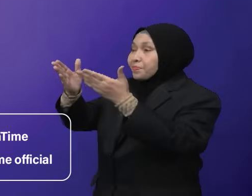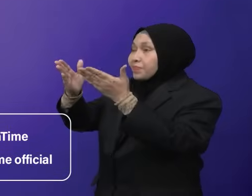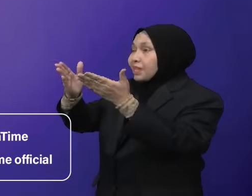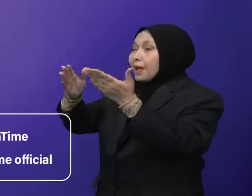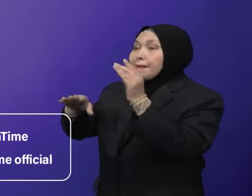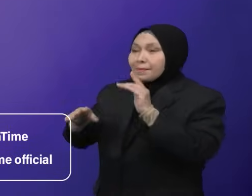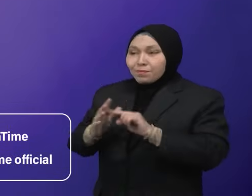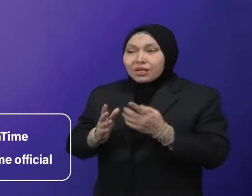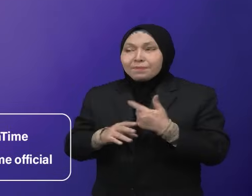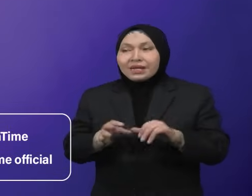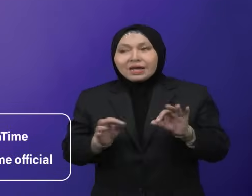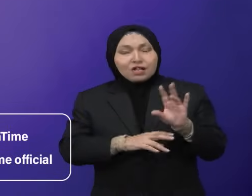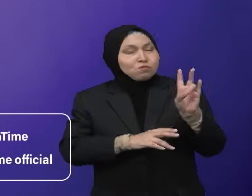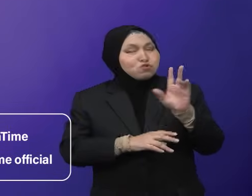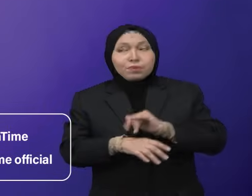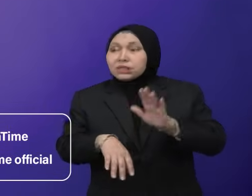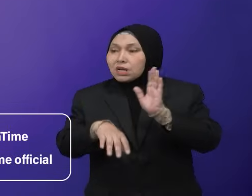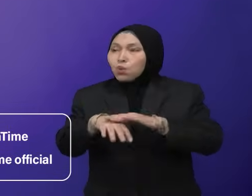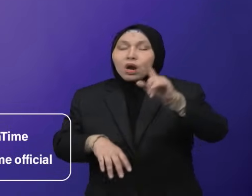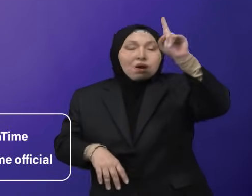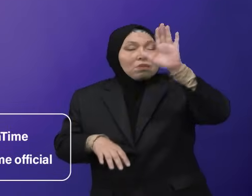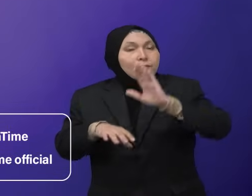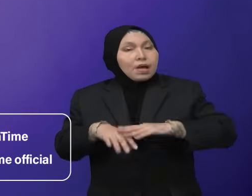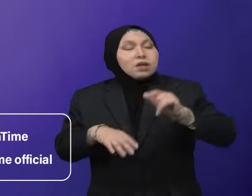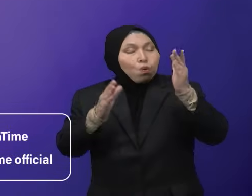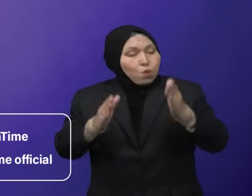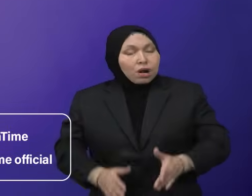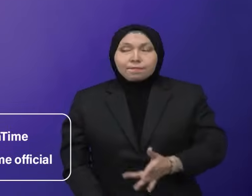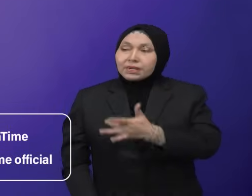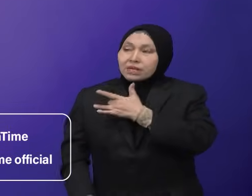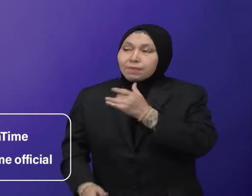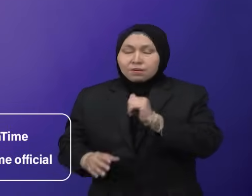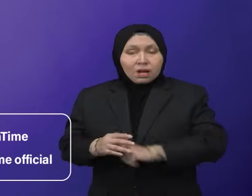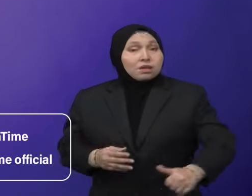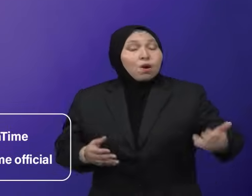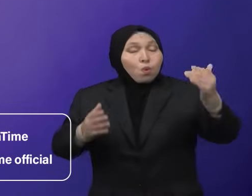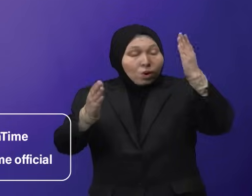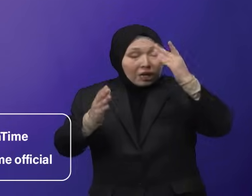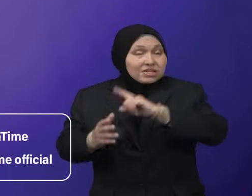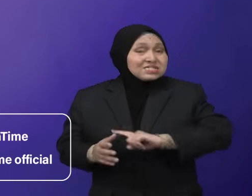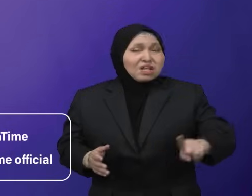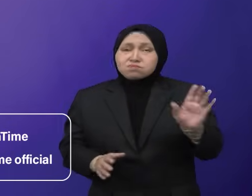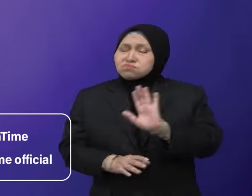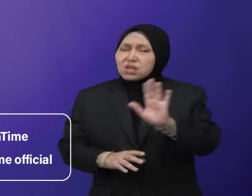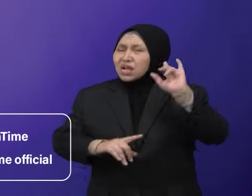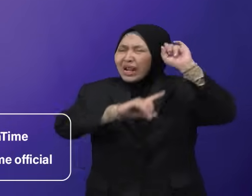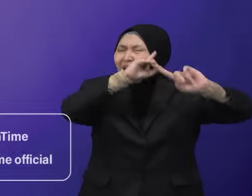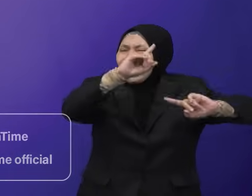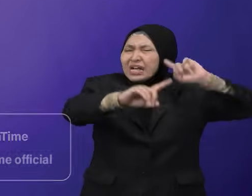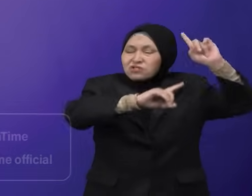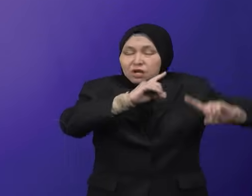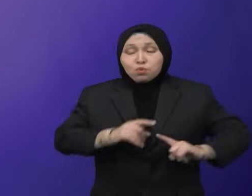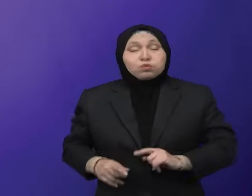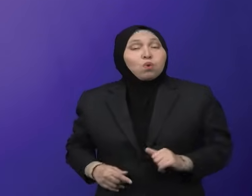yang ke-75, teguran Allah kepada orang-orang yang beriman, kepada mukmin, agar tidak beralasan untuk